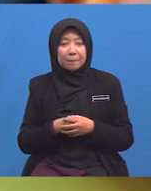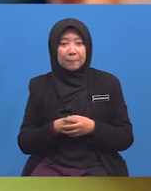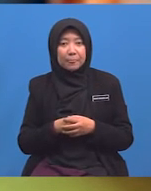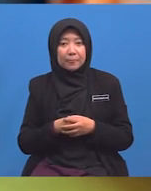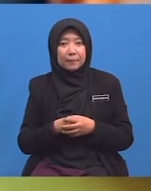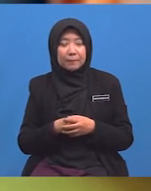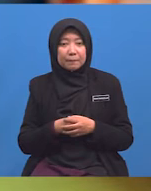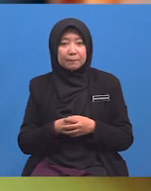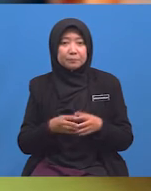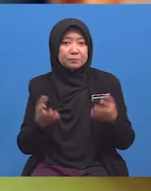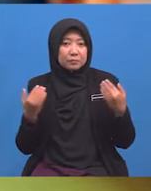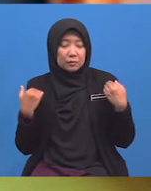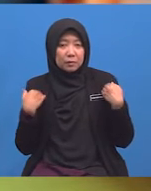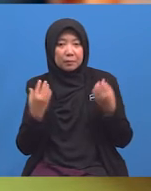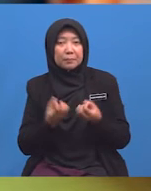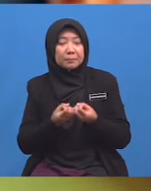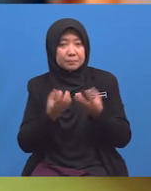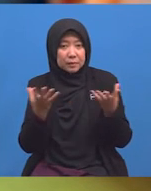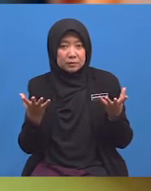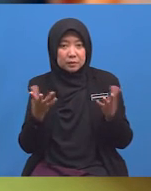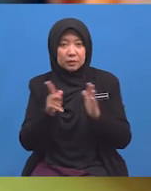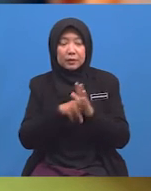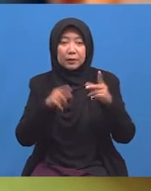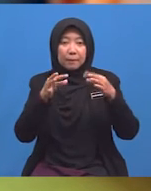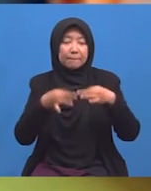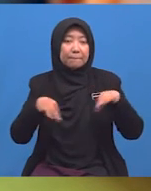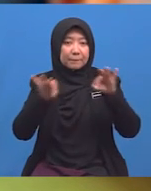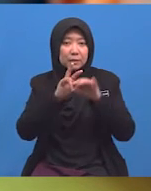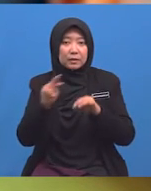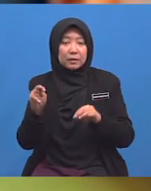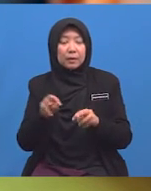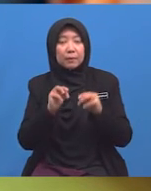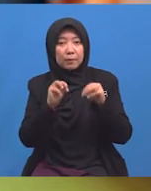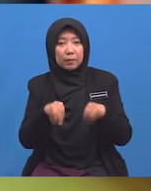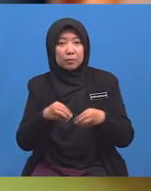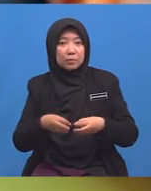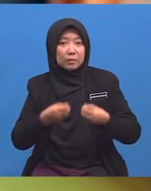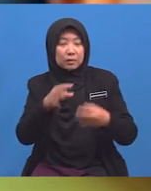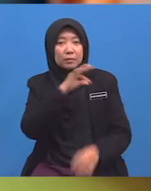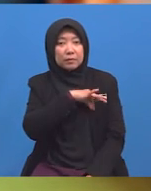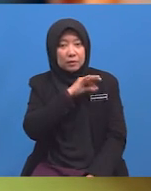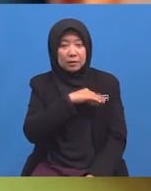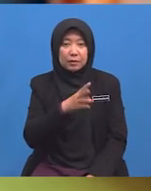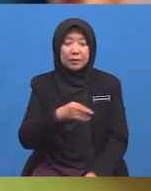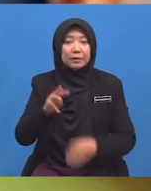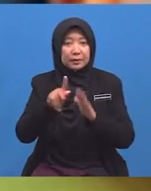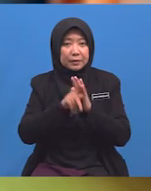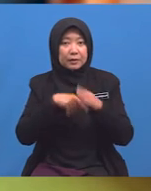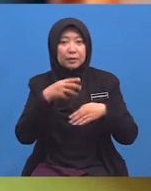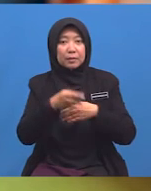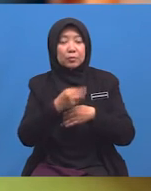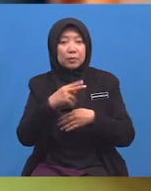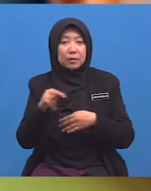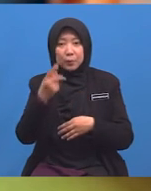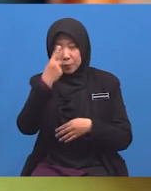Ia mempunyai pelbagai kepentingan yang mampu memberi manfaat dan kemudahan